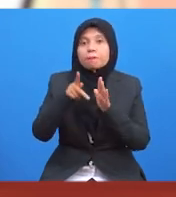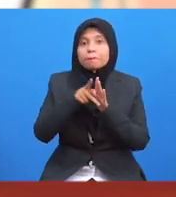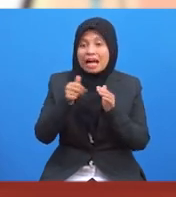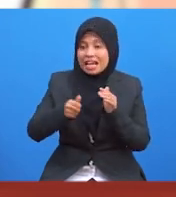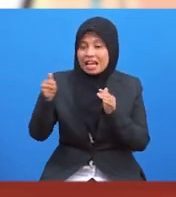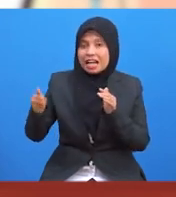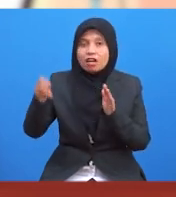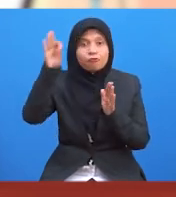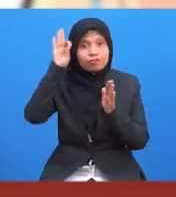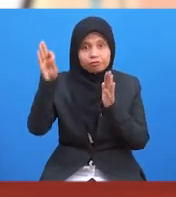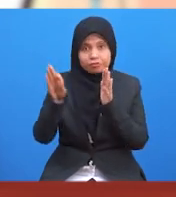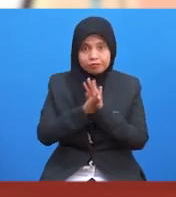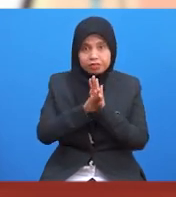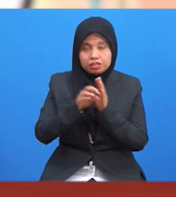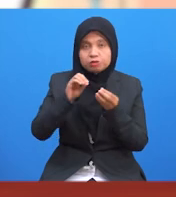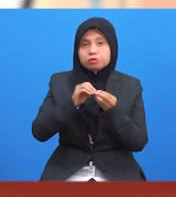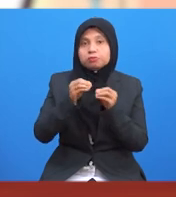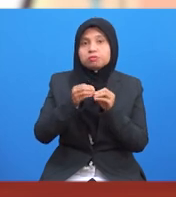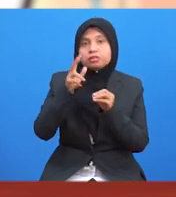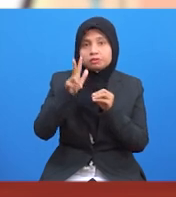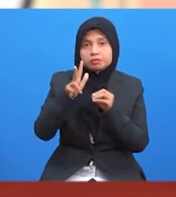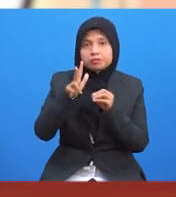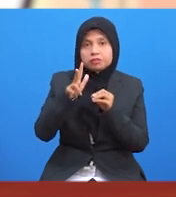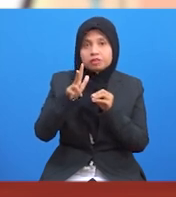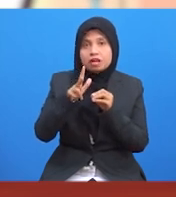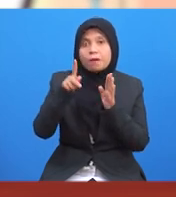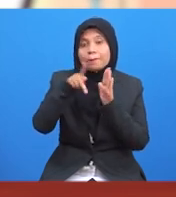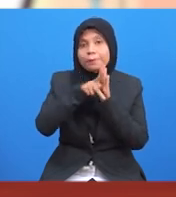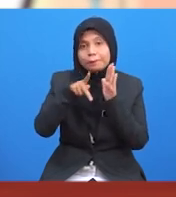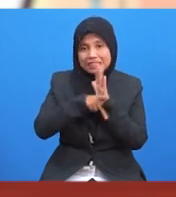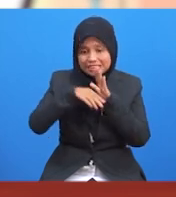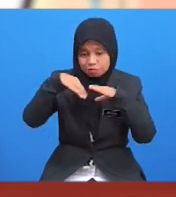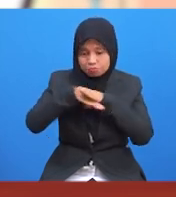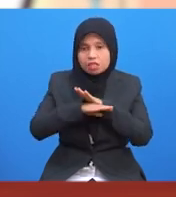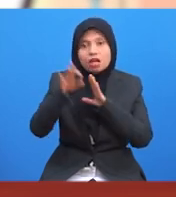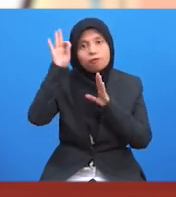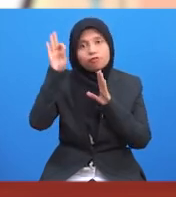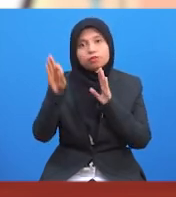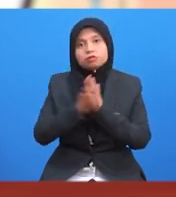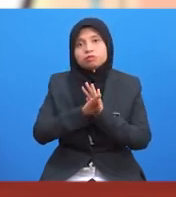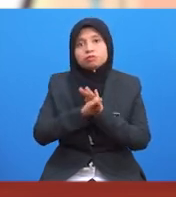perkakasan fotografi. Yang ketiga adalah prinsip dalam fotografi.